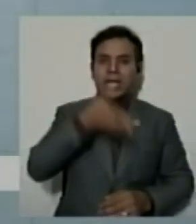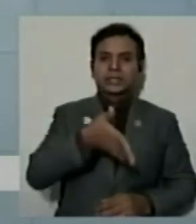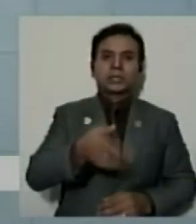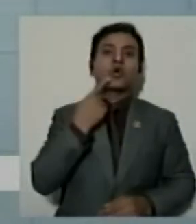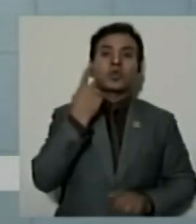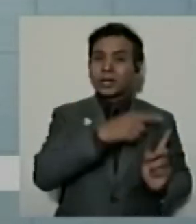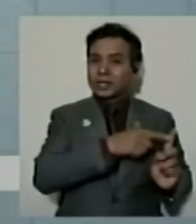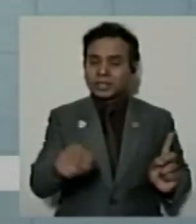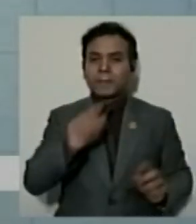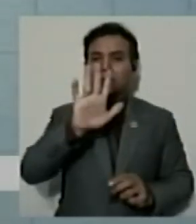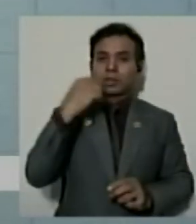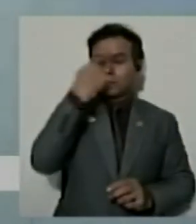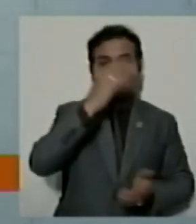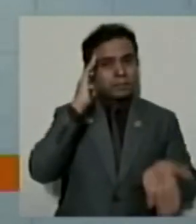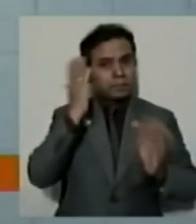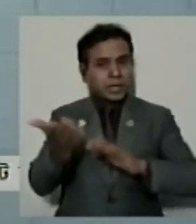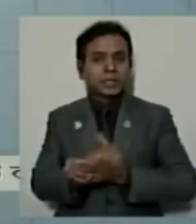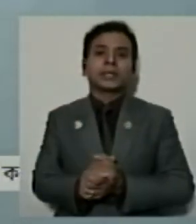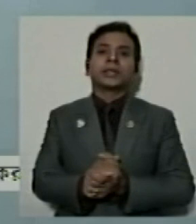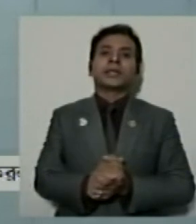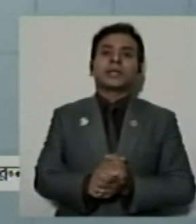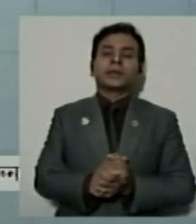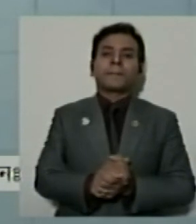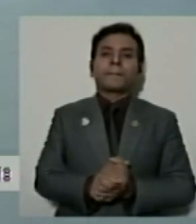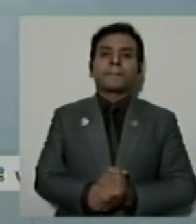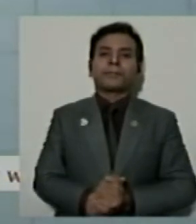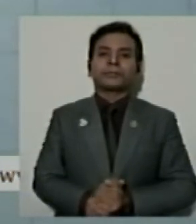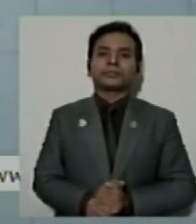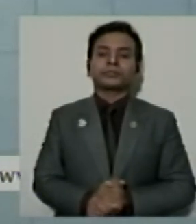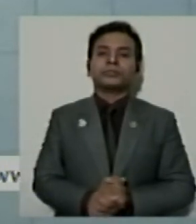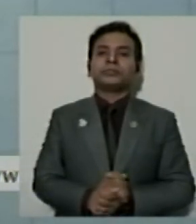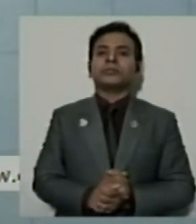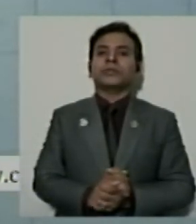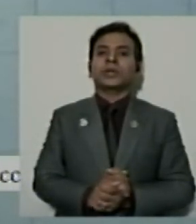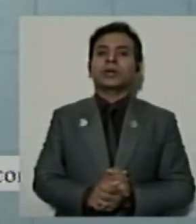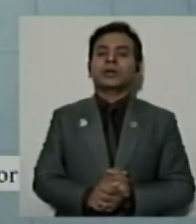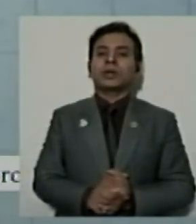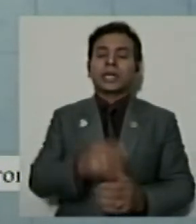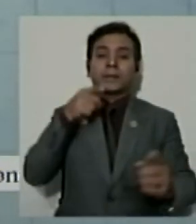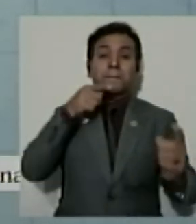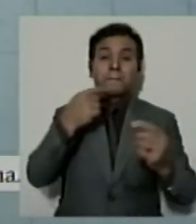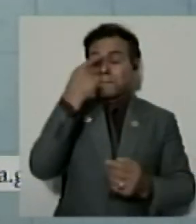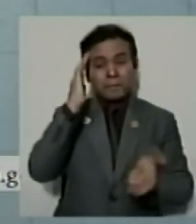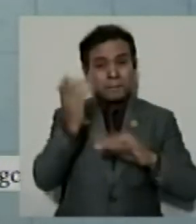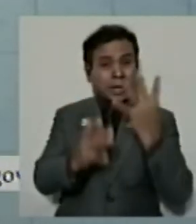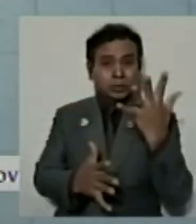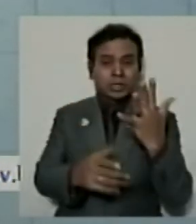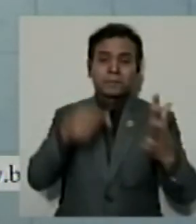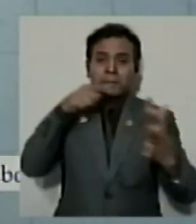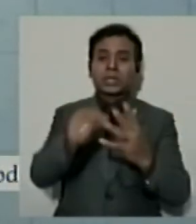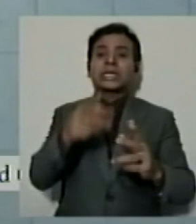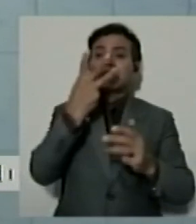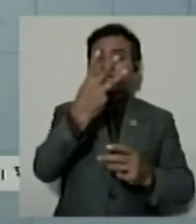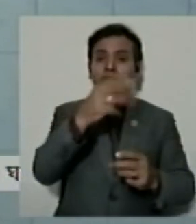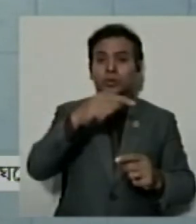5 জনের মধ্যে পুরুষ 3 জন এবং মহিলা 2 জন। এই 5 জনের মধ্যে যদি আমরা বয়স ভিত্তিক বিশ্লেষণে